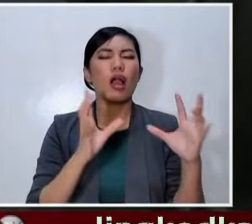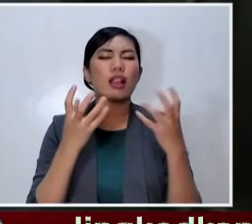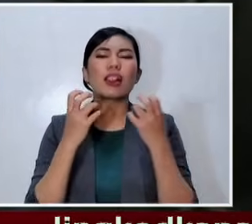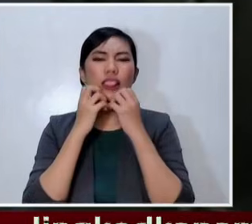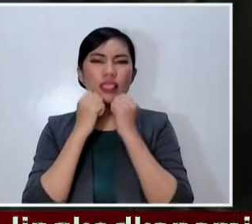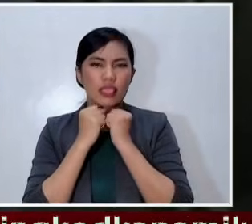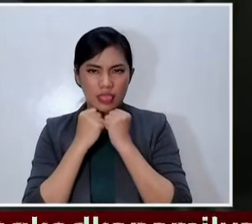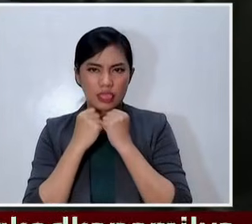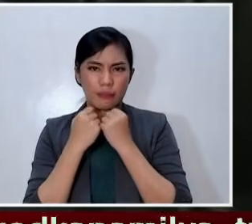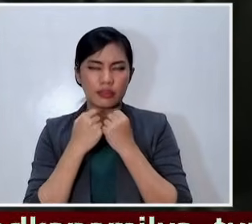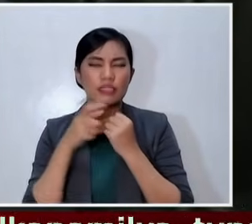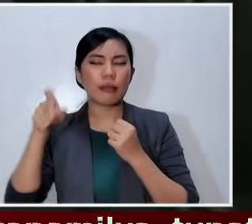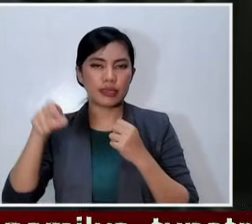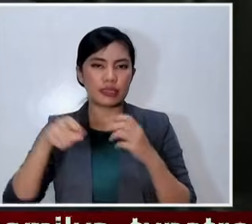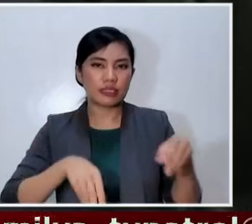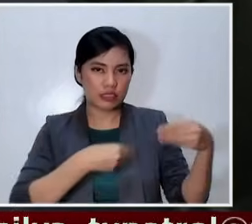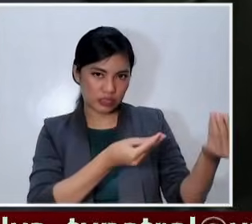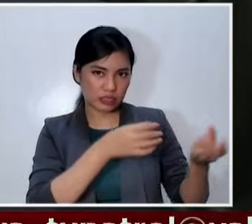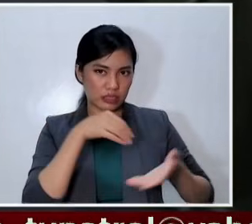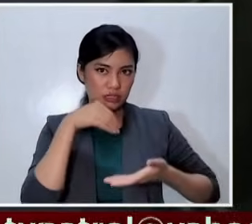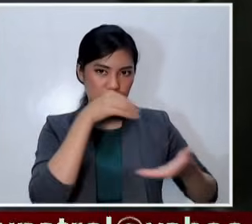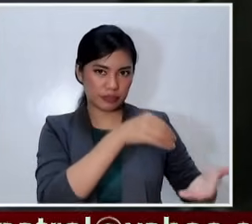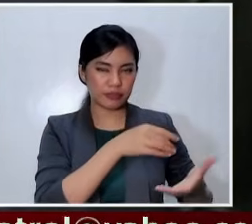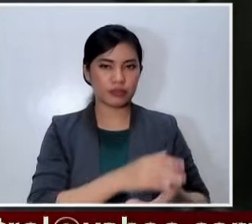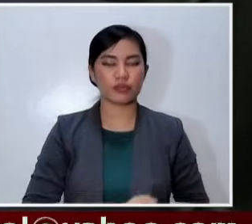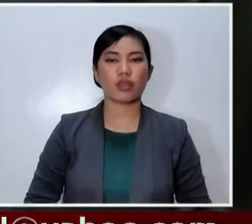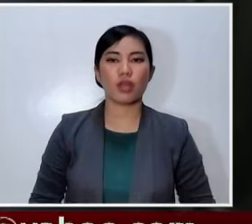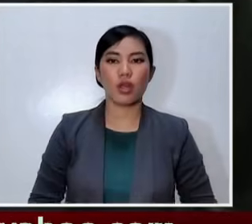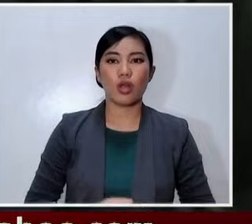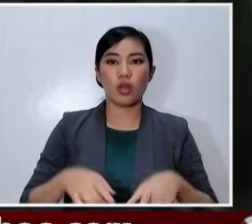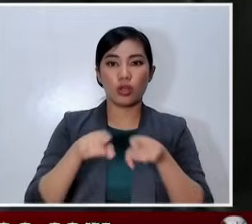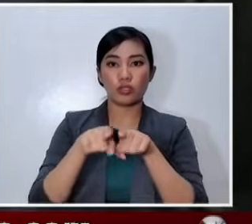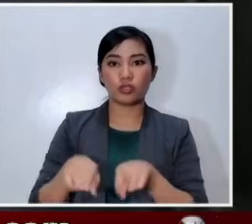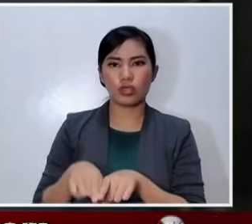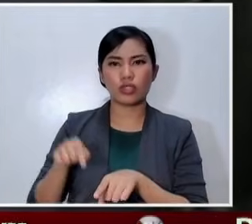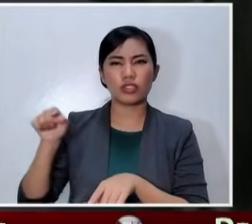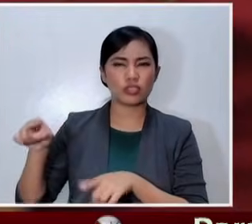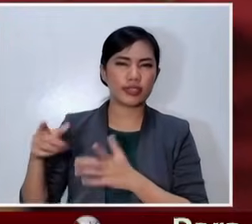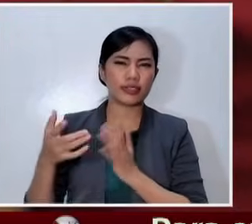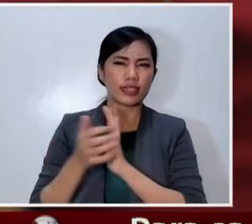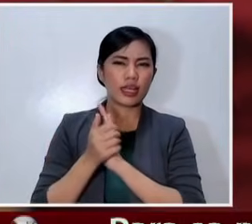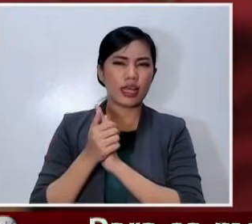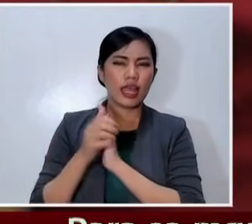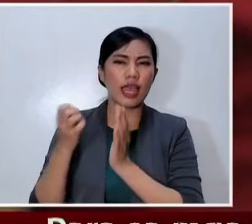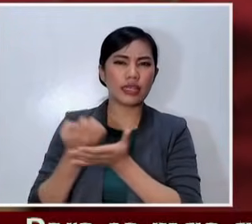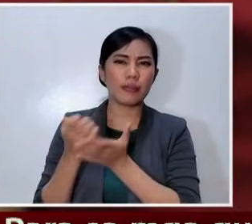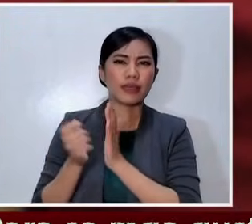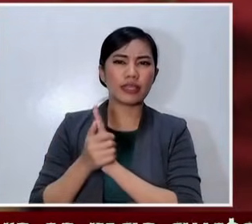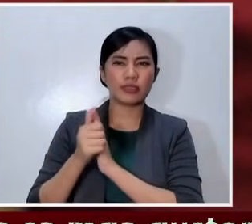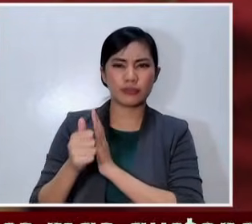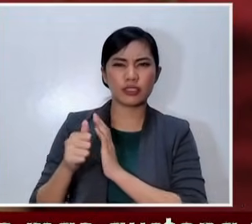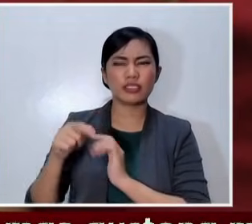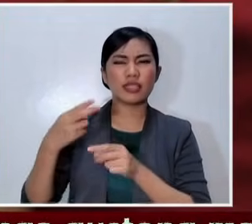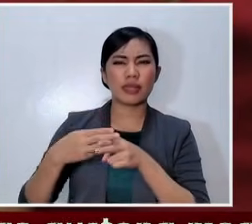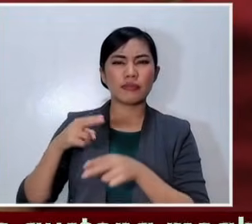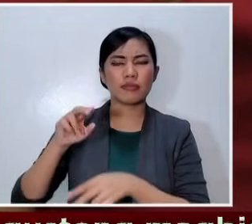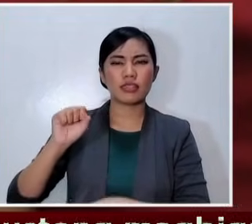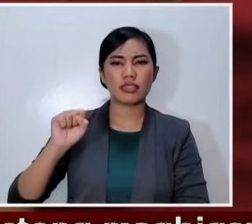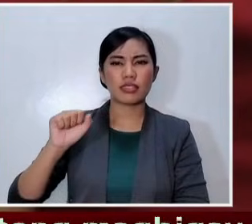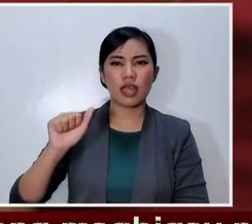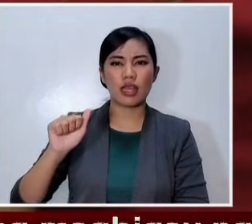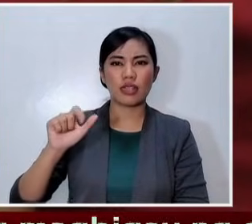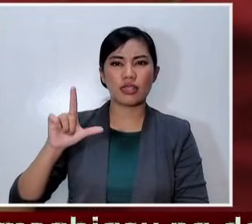si Albay Representative Joey Salceda na isa ring ekonomista, nagbabala na aabuti ng 1.1 million ang